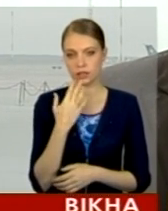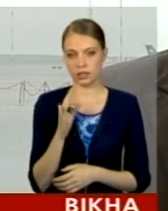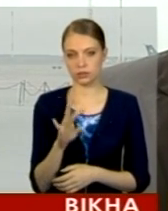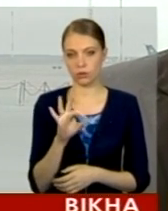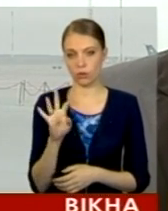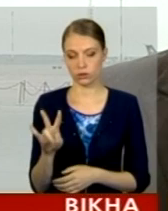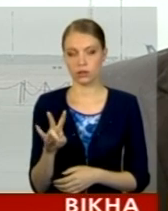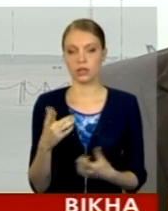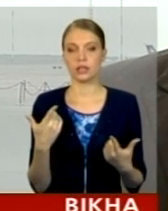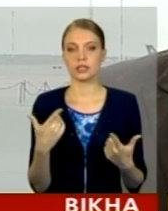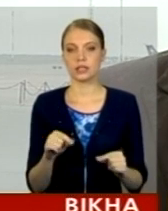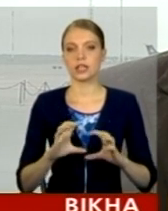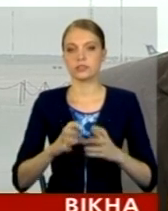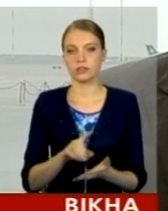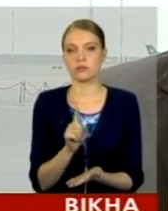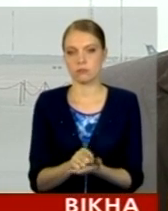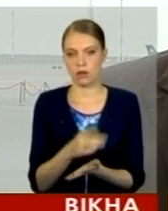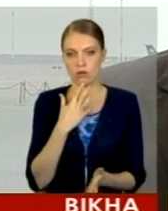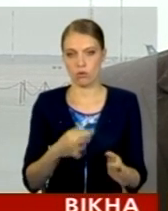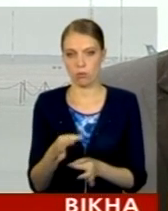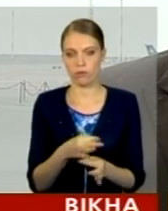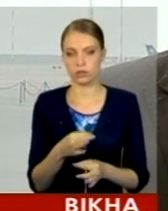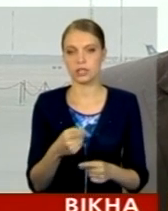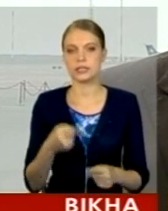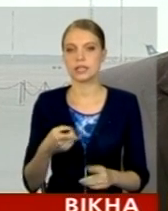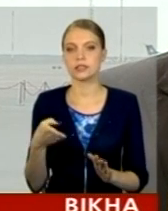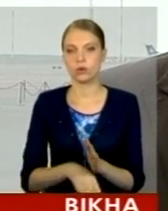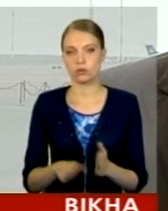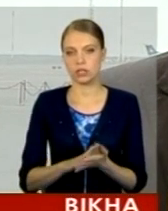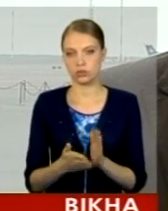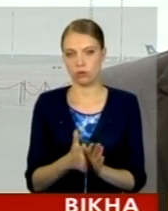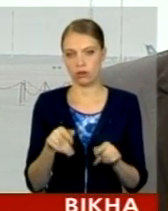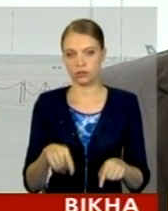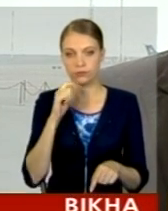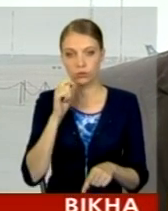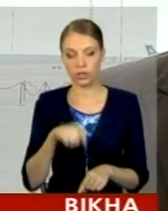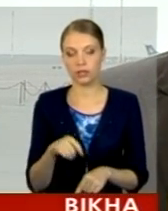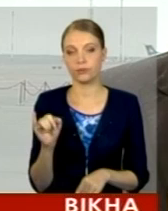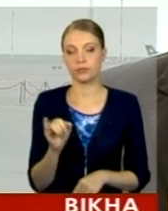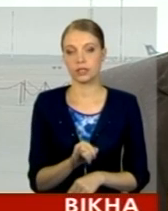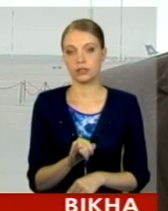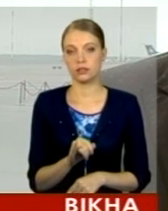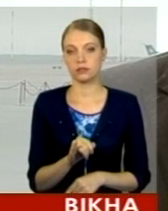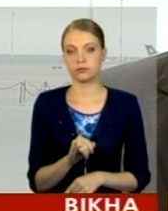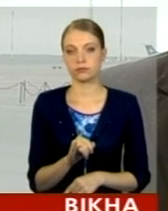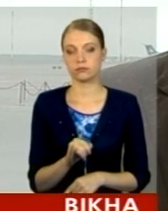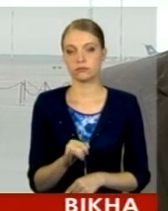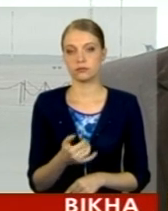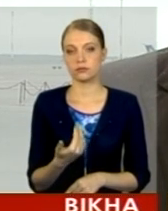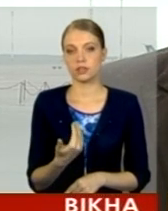де світ має обговорити різке загострення ситуації в Україні. І